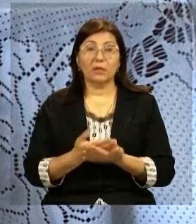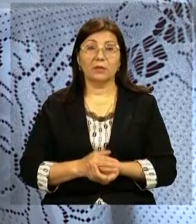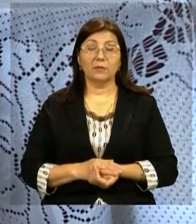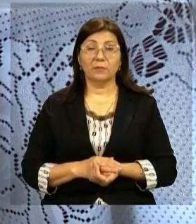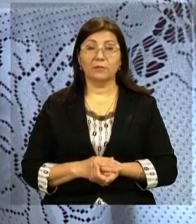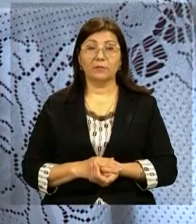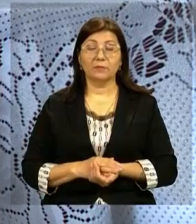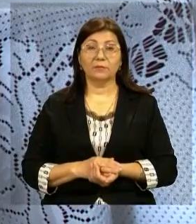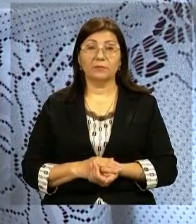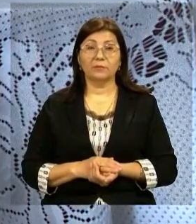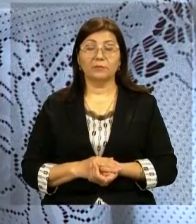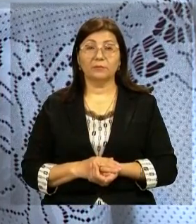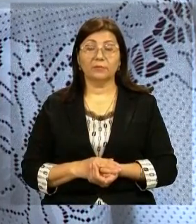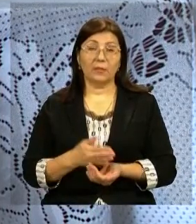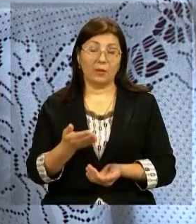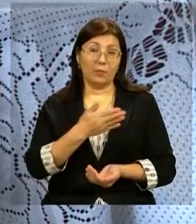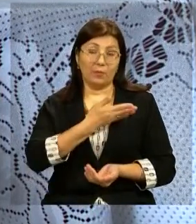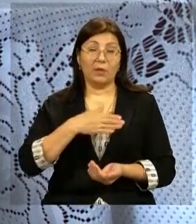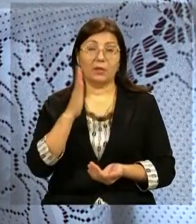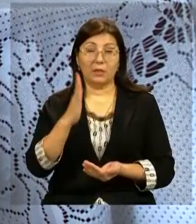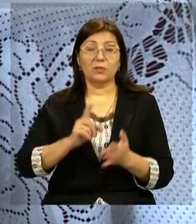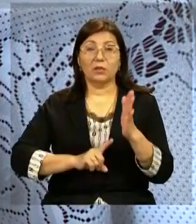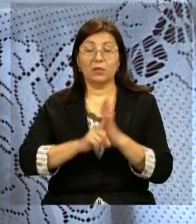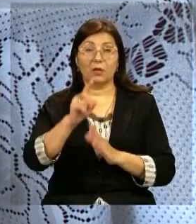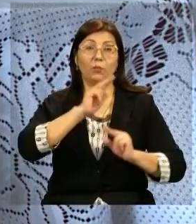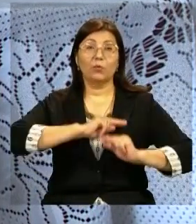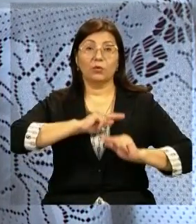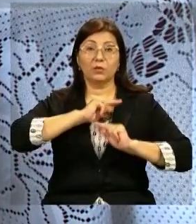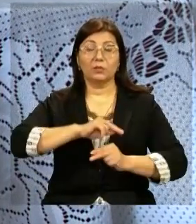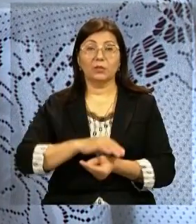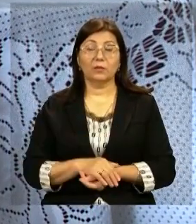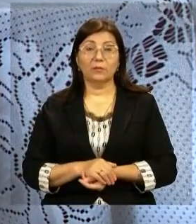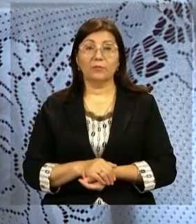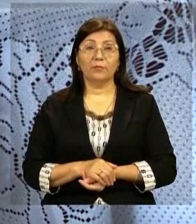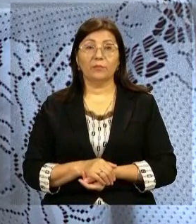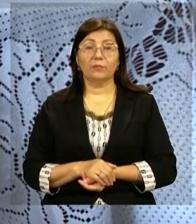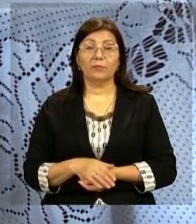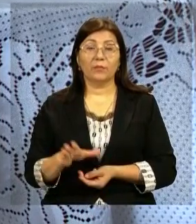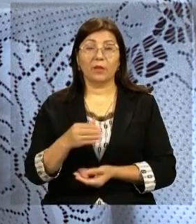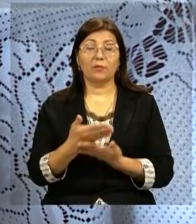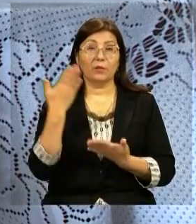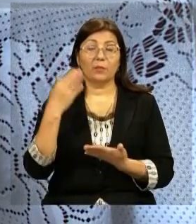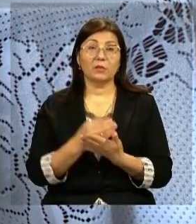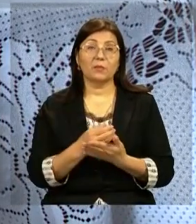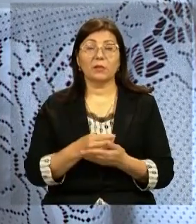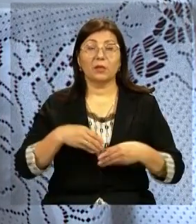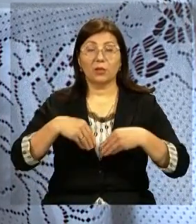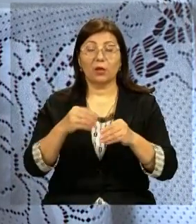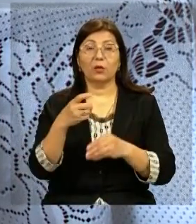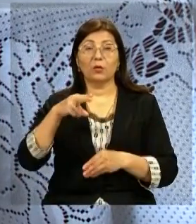пожили, пошли на работу, стали работать в колхозе. Там то время хлопок